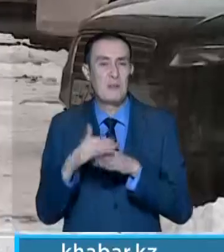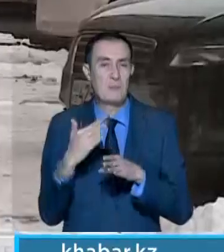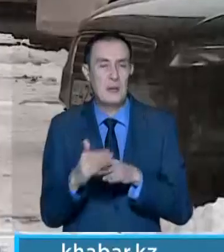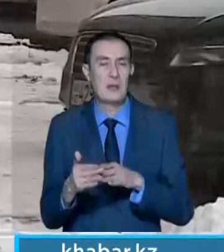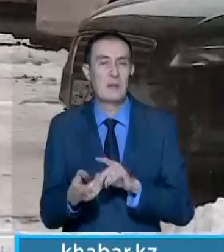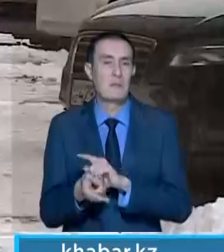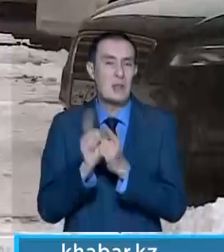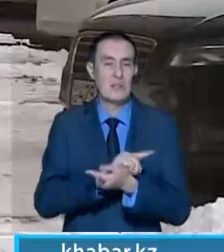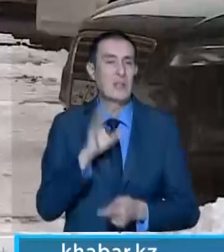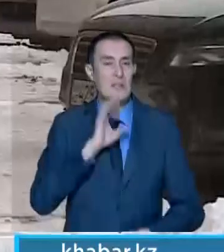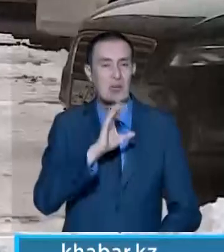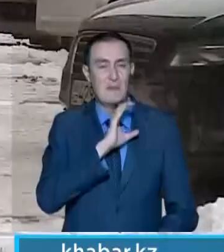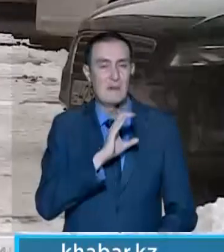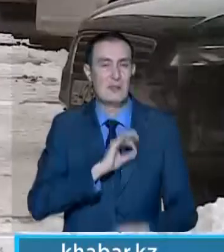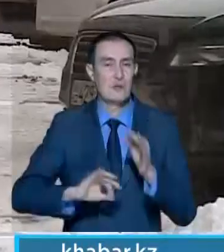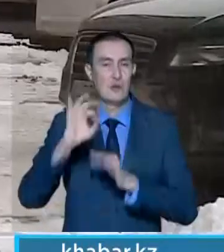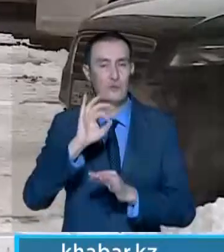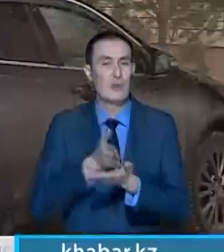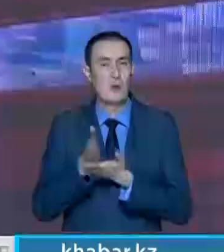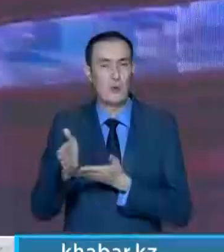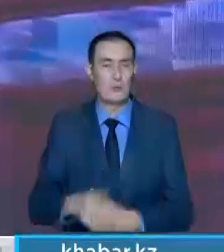уходит на северо-восток.